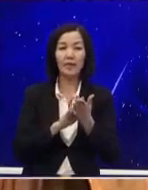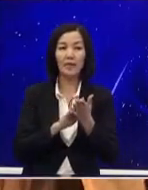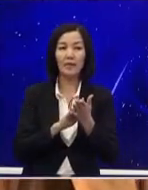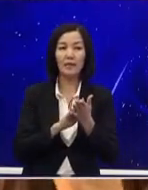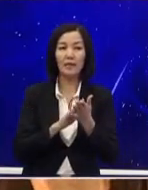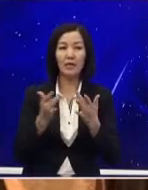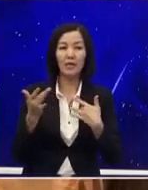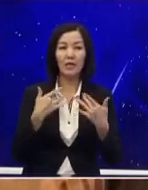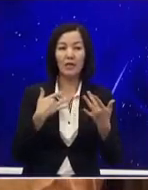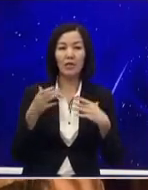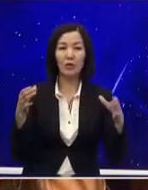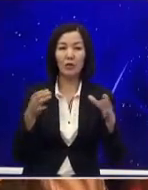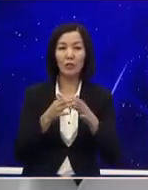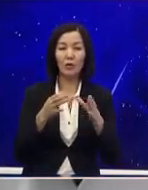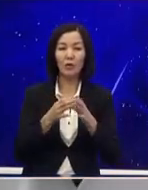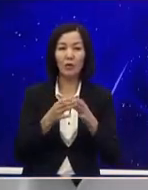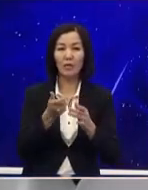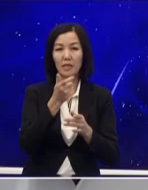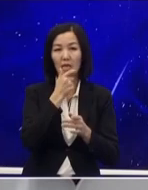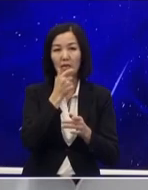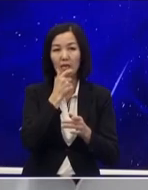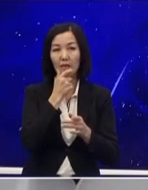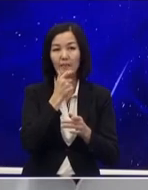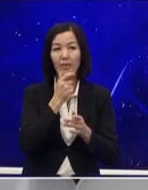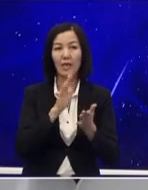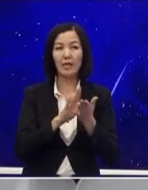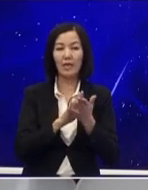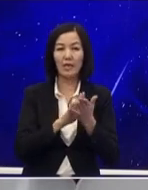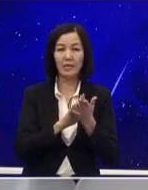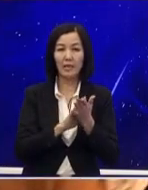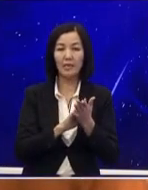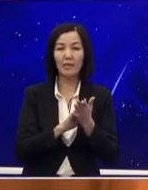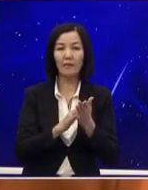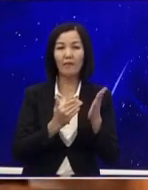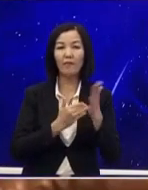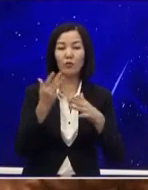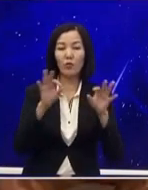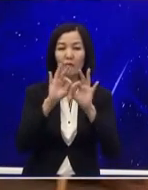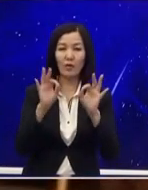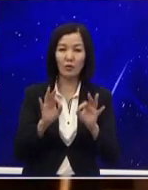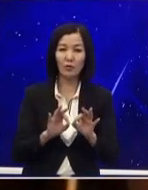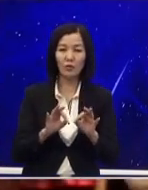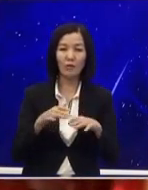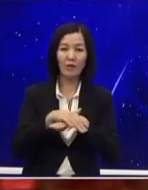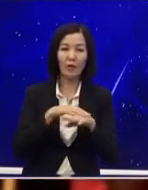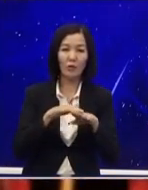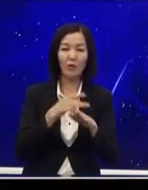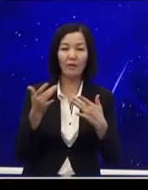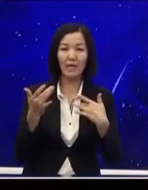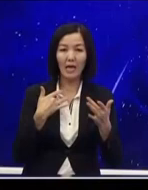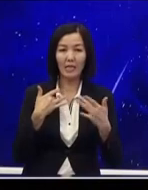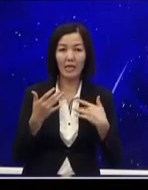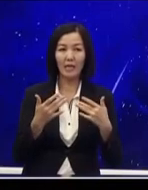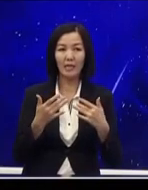постановка «Карадалинской труппы», тепло принятая залом, стала доказательством высокого мастерства народных лицедеев. Актерскую игру лицезрели